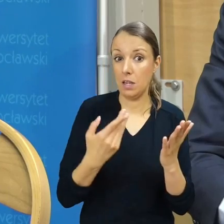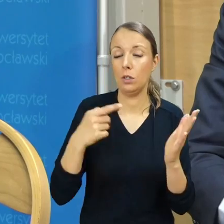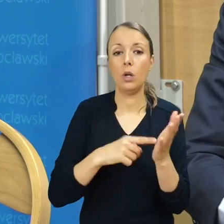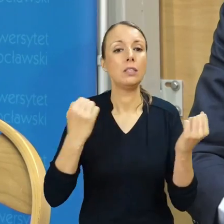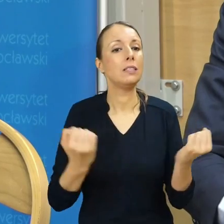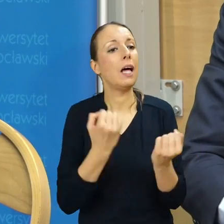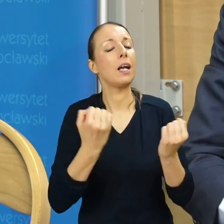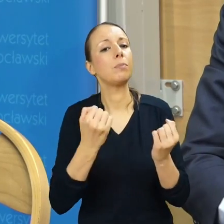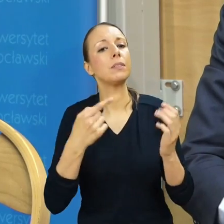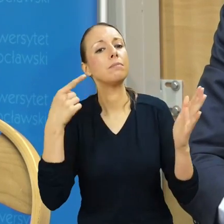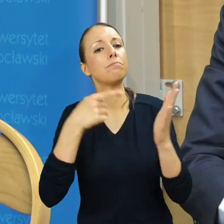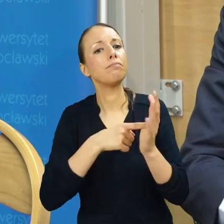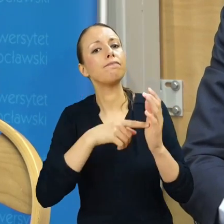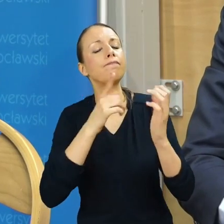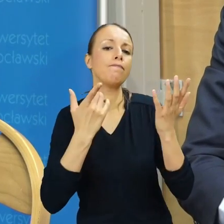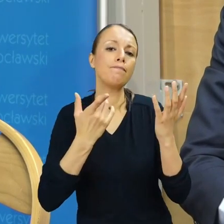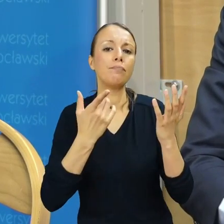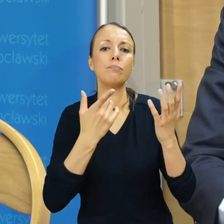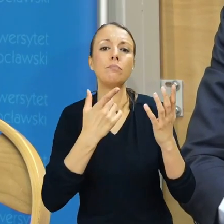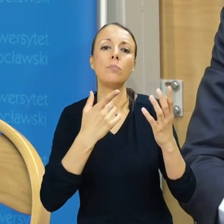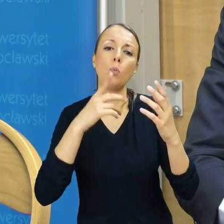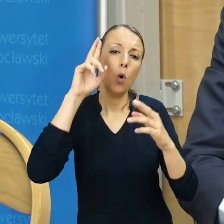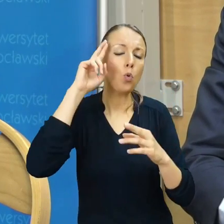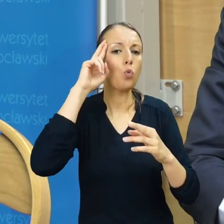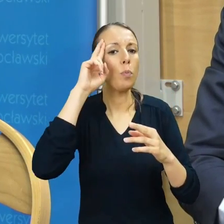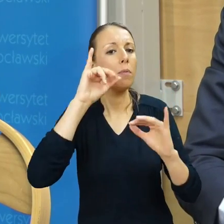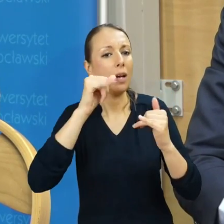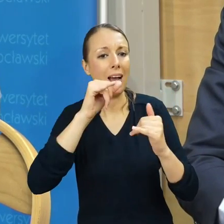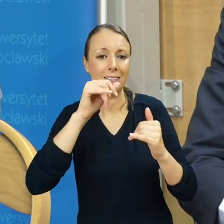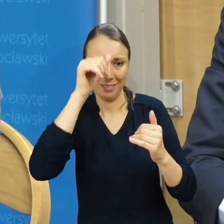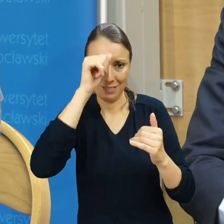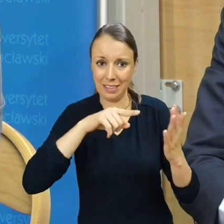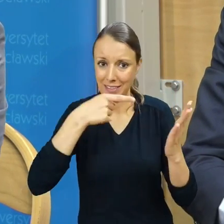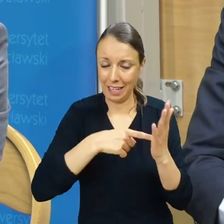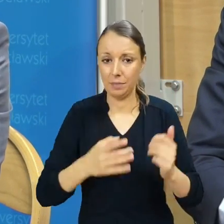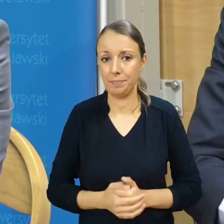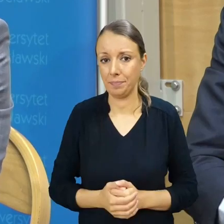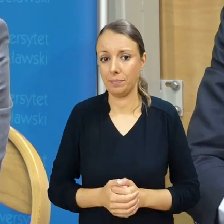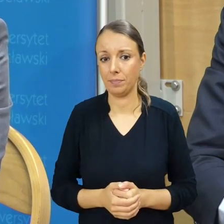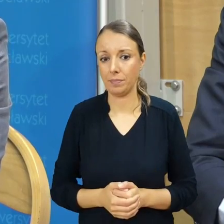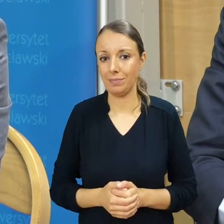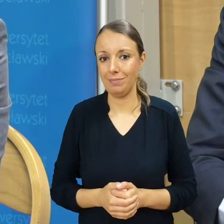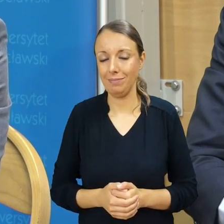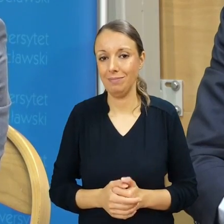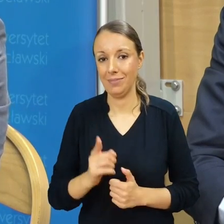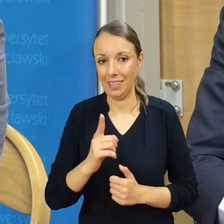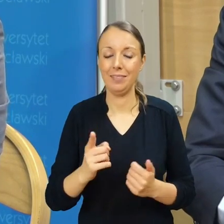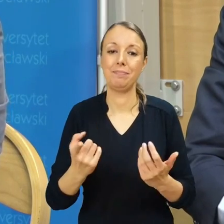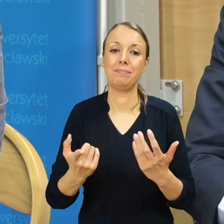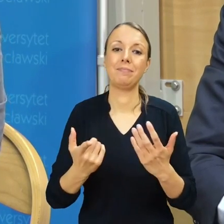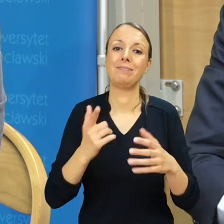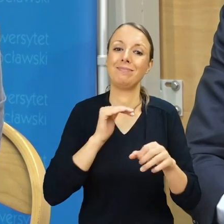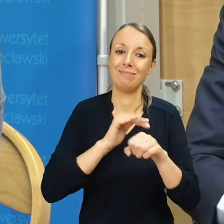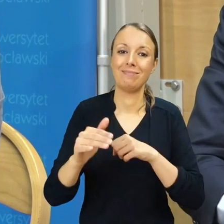celowościowej. Czasami dostajemy za to w drugiej instancji, ale na szczęście tu sędziowie sądów administracyjnych nie